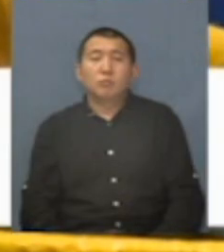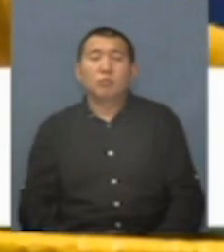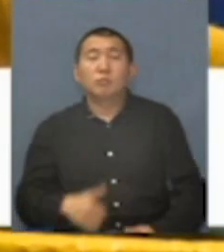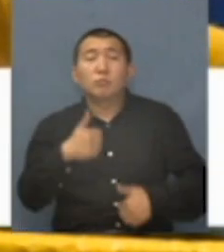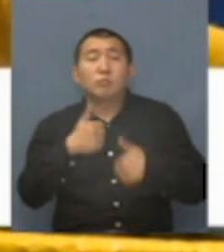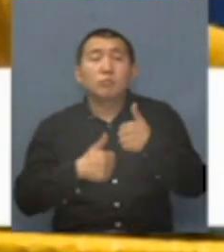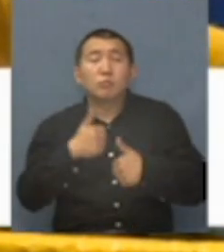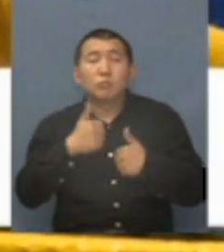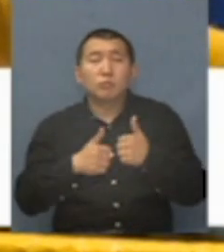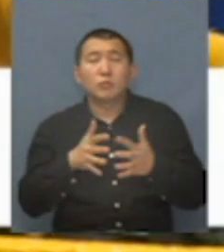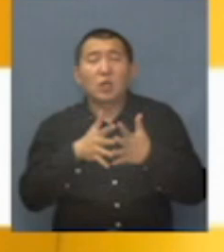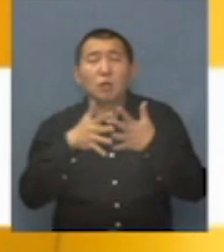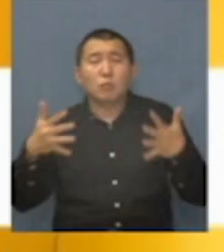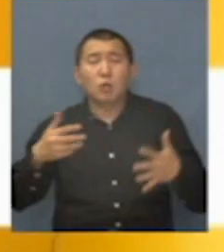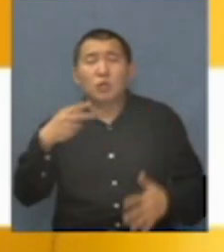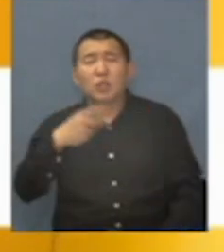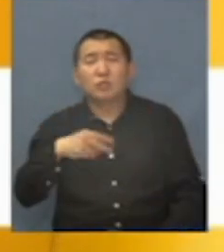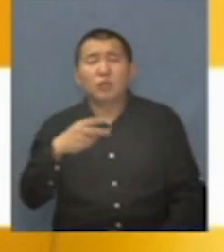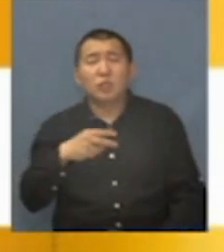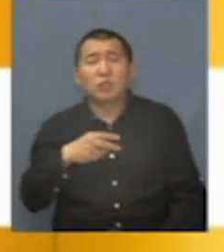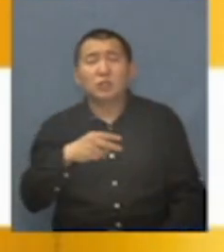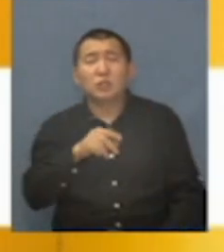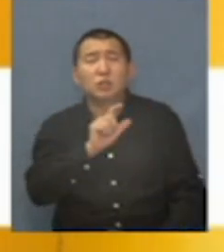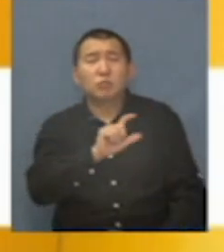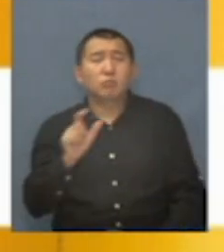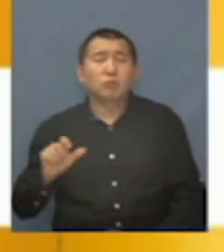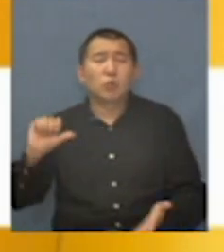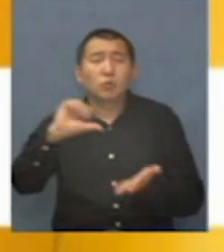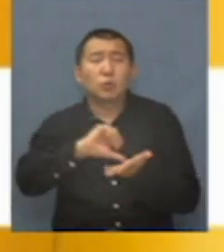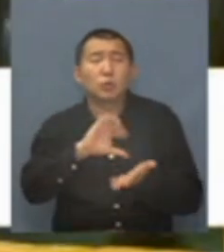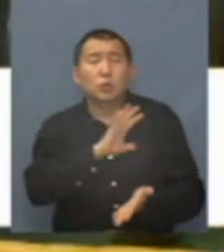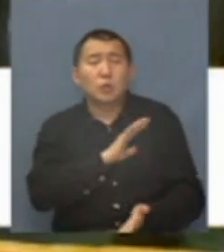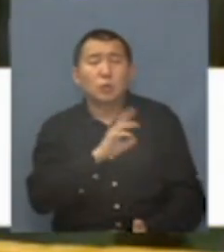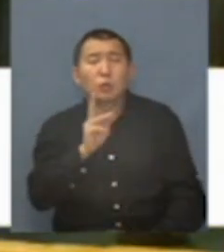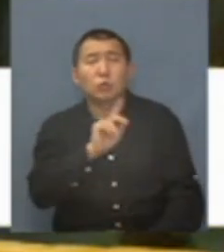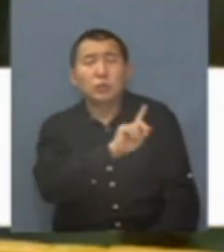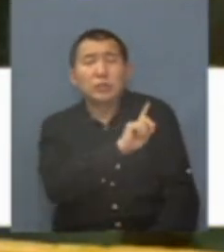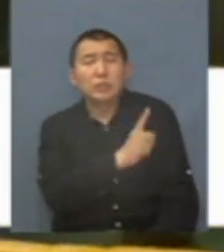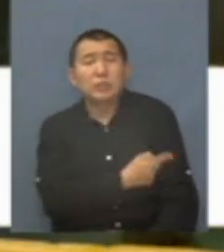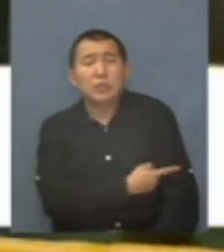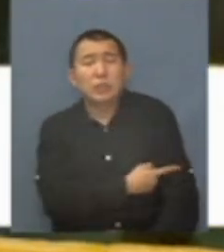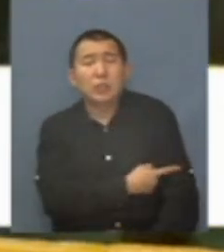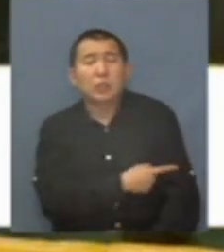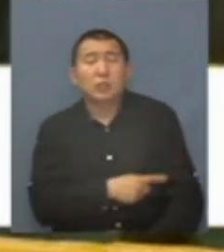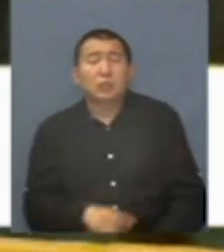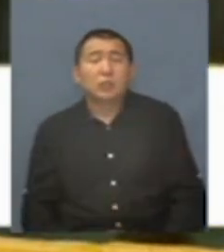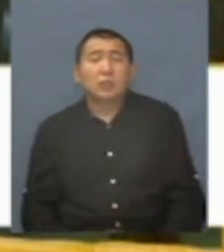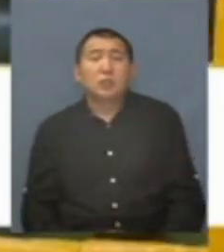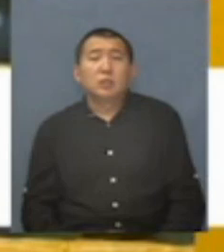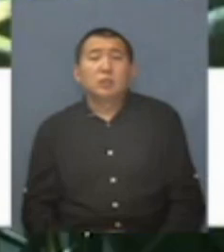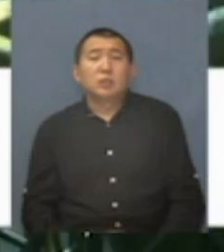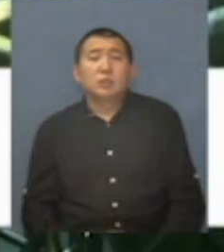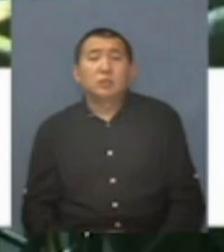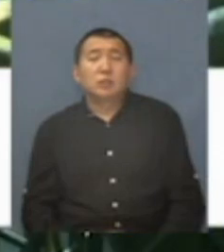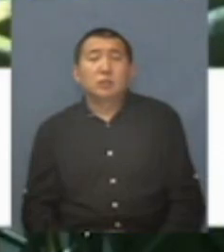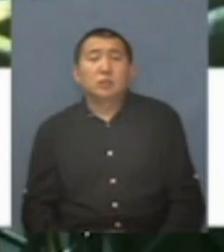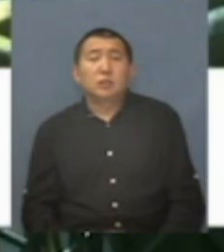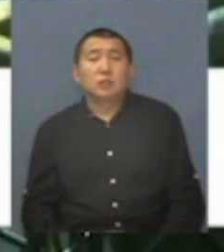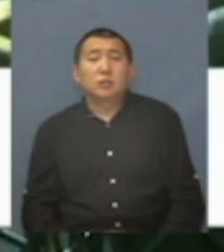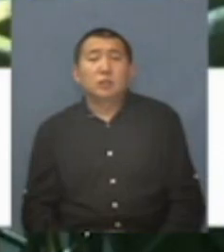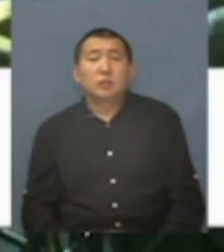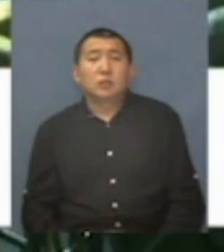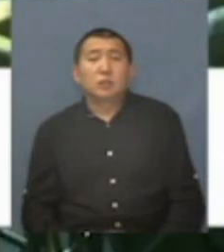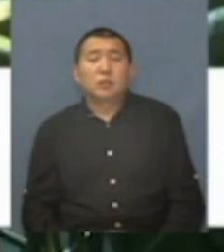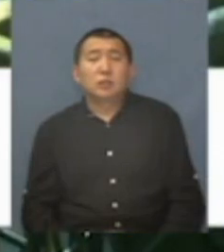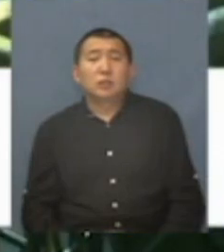Турнирде 20-дан астам спортшы өзара кім-мықтыны анықтады. Шараның мақсаты жастар арасында салауатты өмір салтын насихаттау.